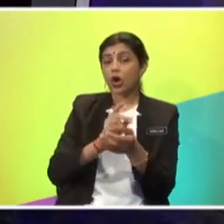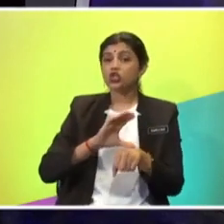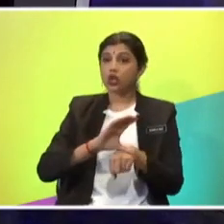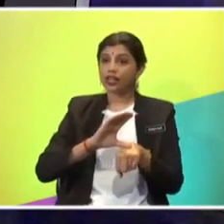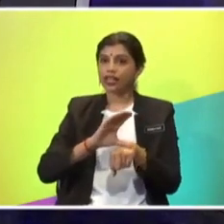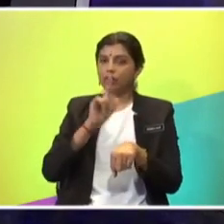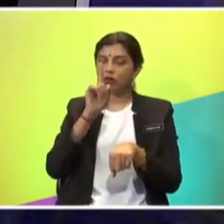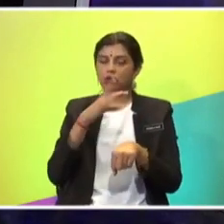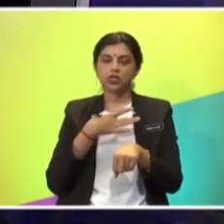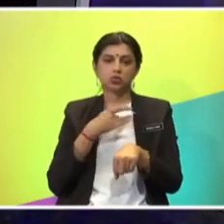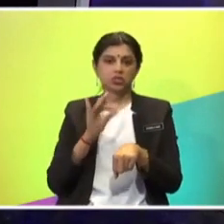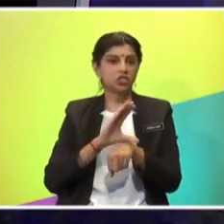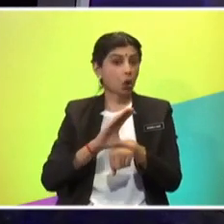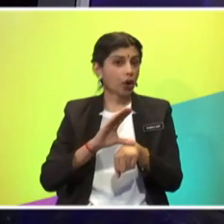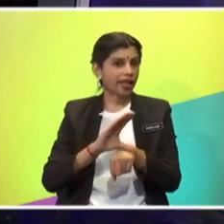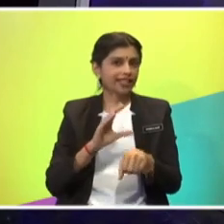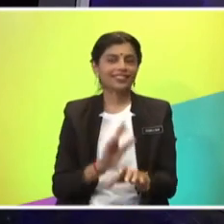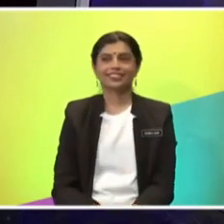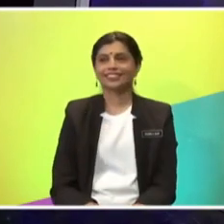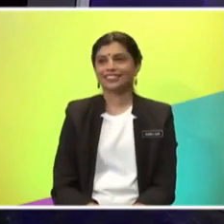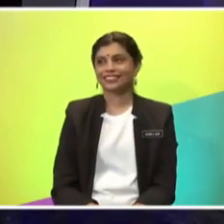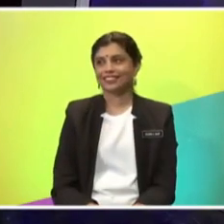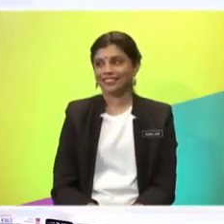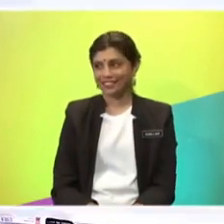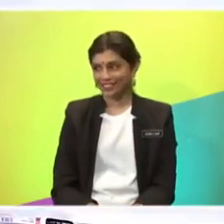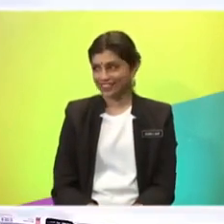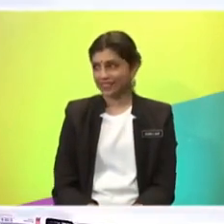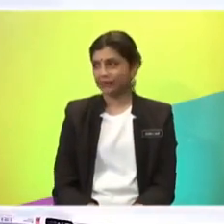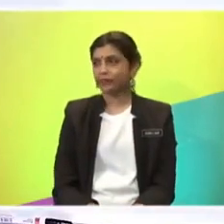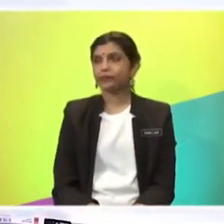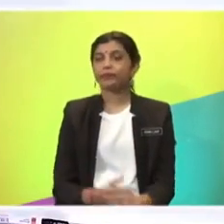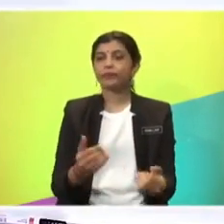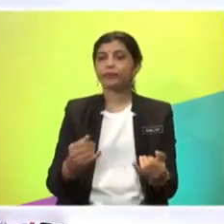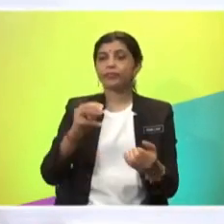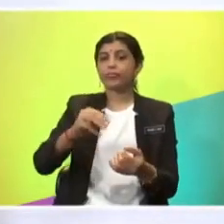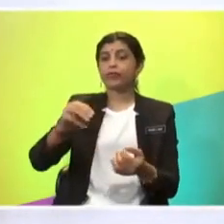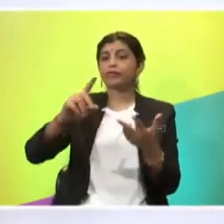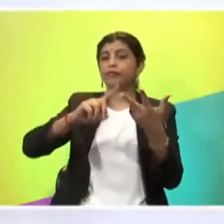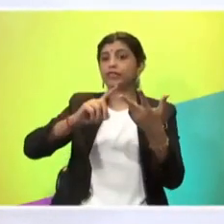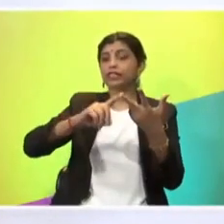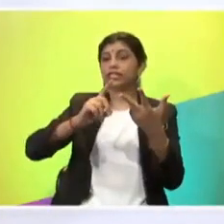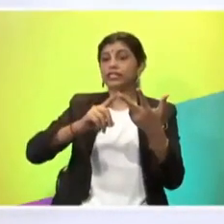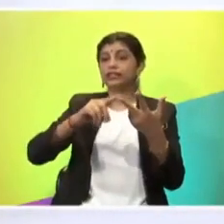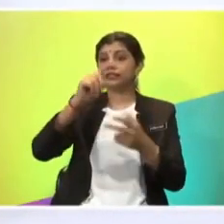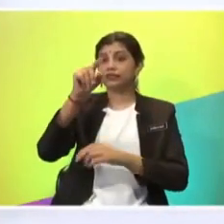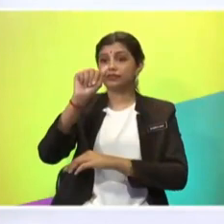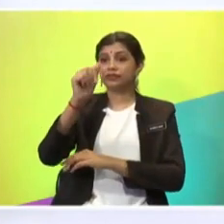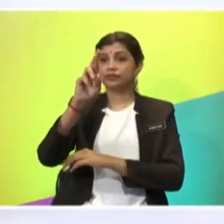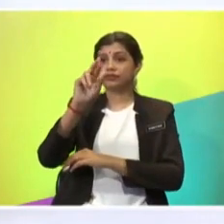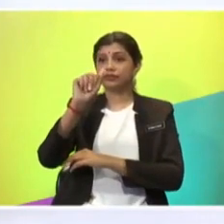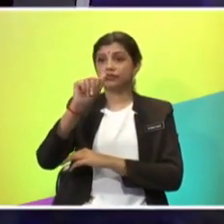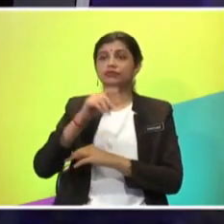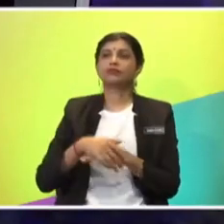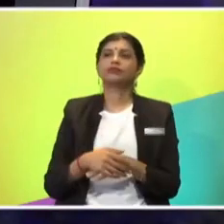Coklat. Coklat. Same lah. Sama lah, Louis. Okey, seterusnya Azara. Baik. Azara nak pilih apa?